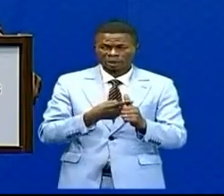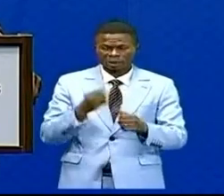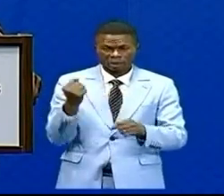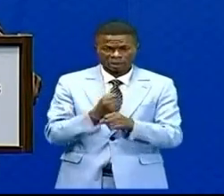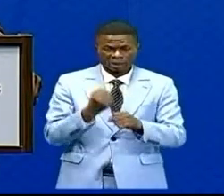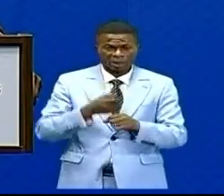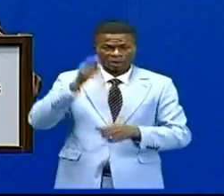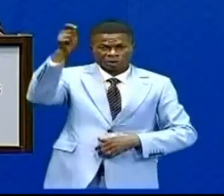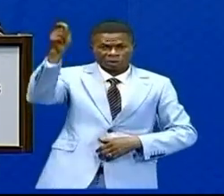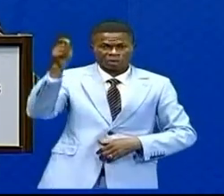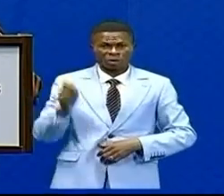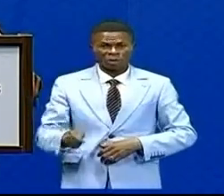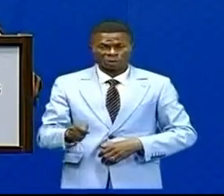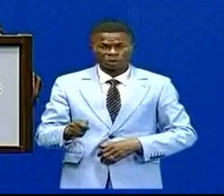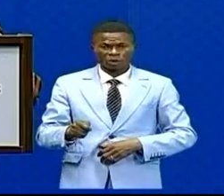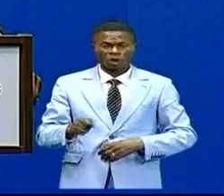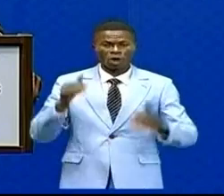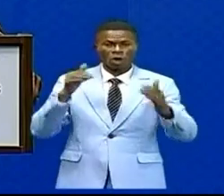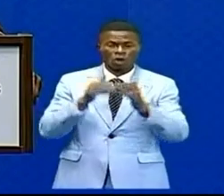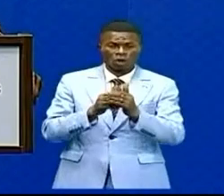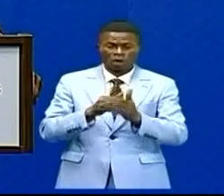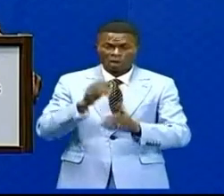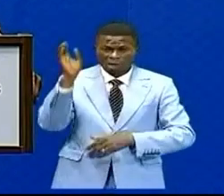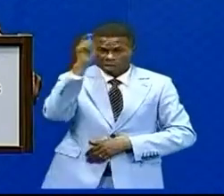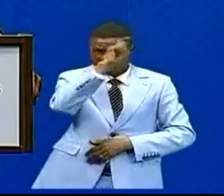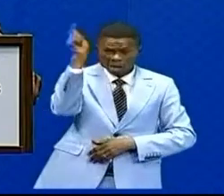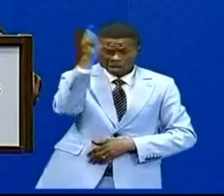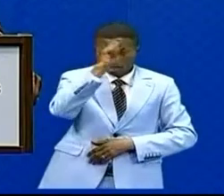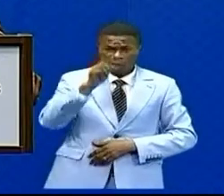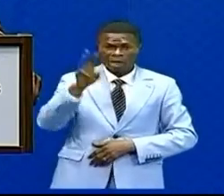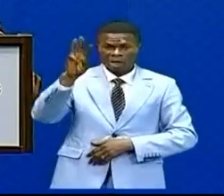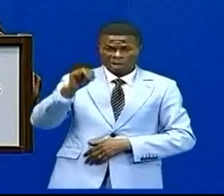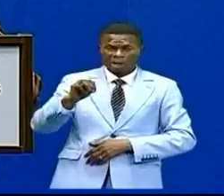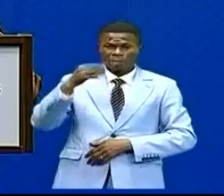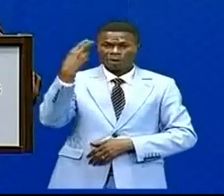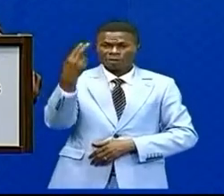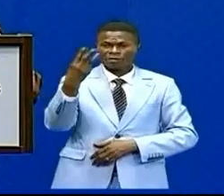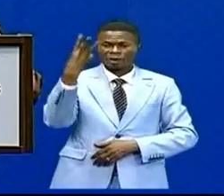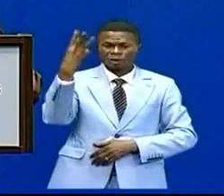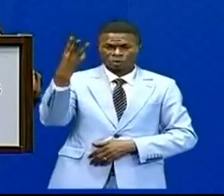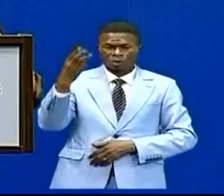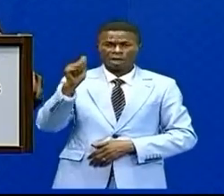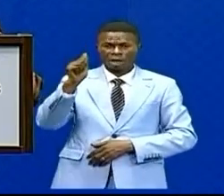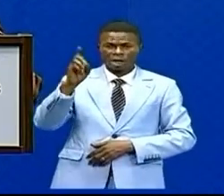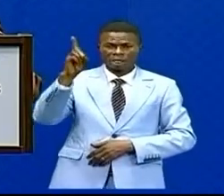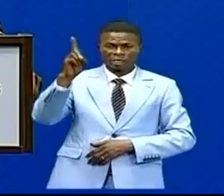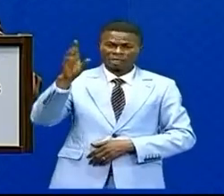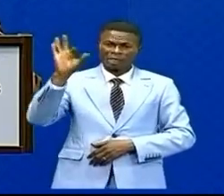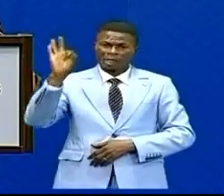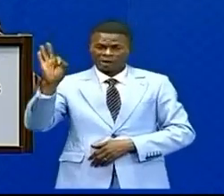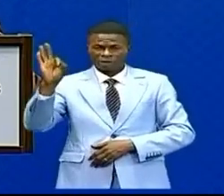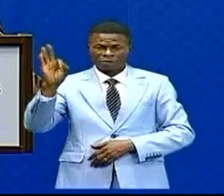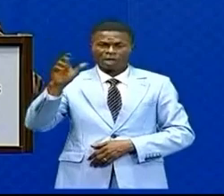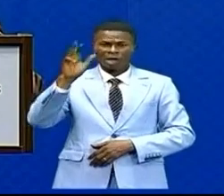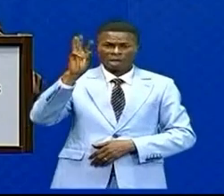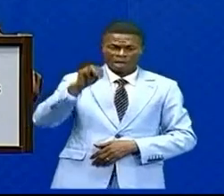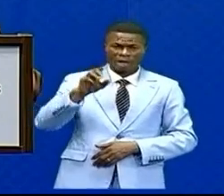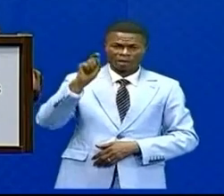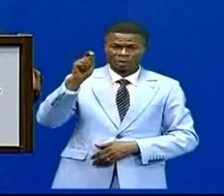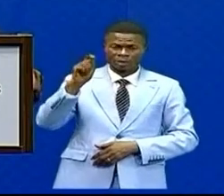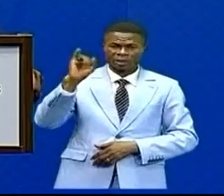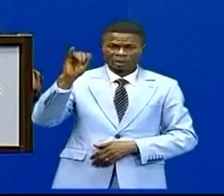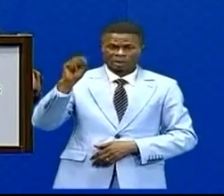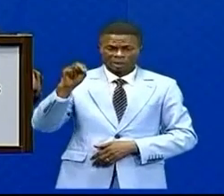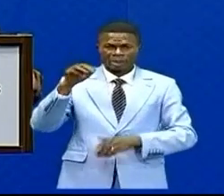opérations militaires menées contre les terroristes du M23 et les ADF MTM dans le cadre de l'état